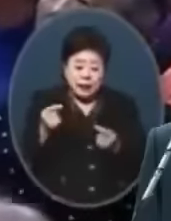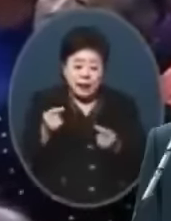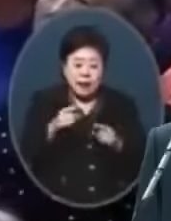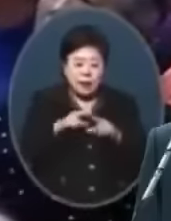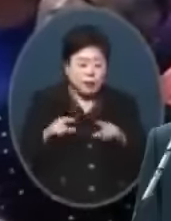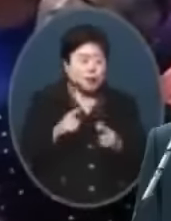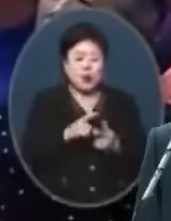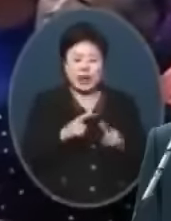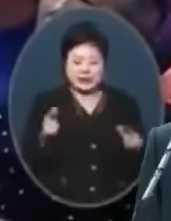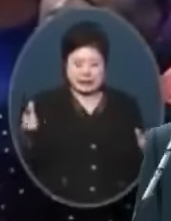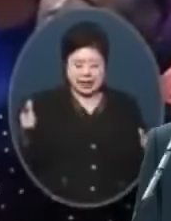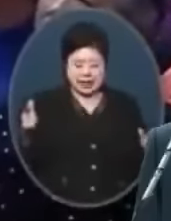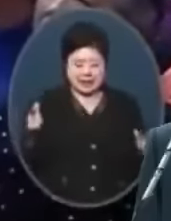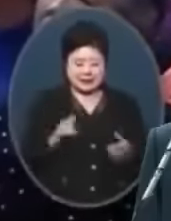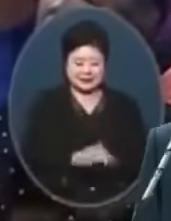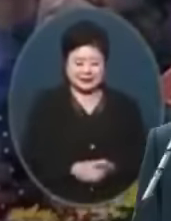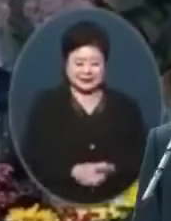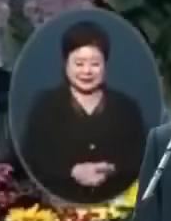보통 귀한 것이 아닙니다.